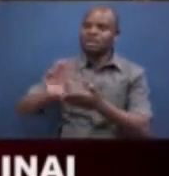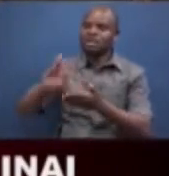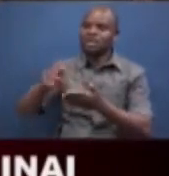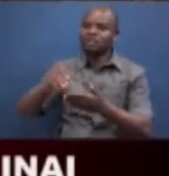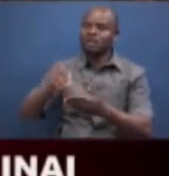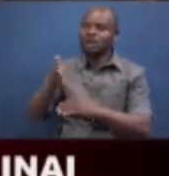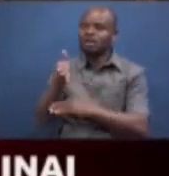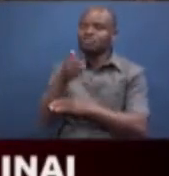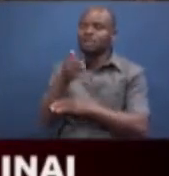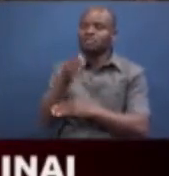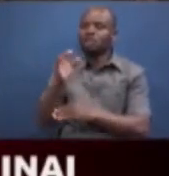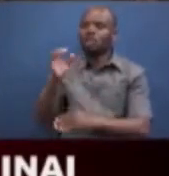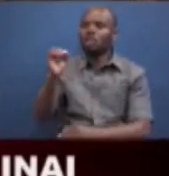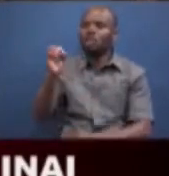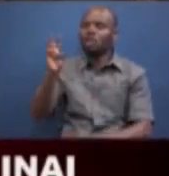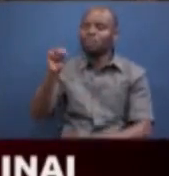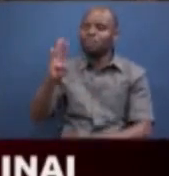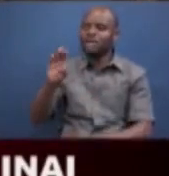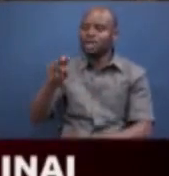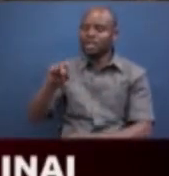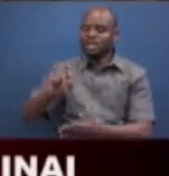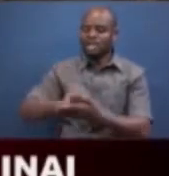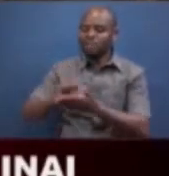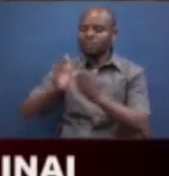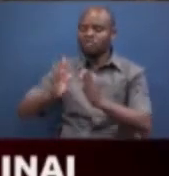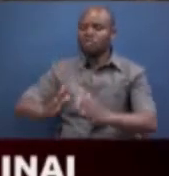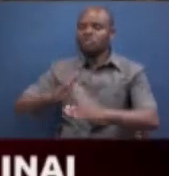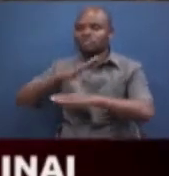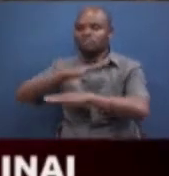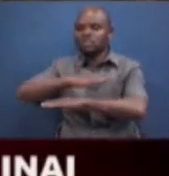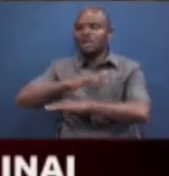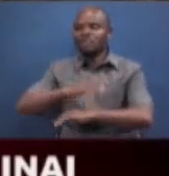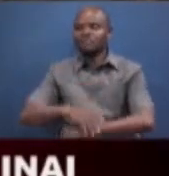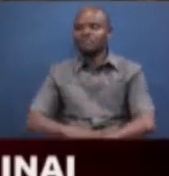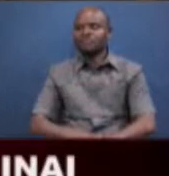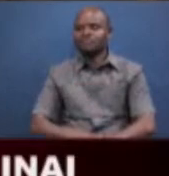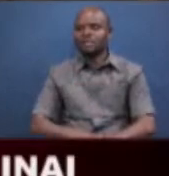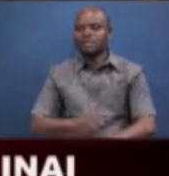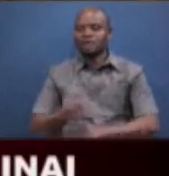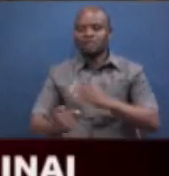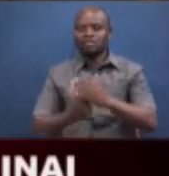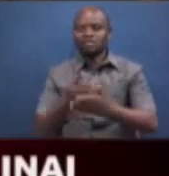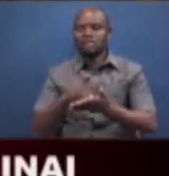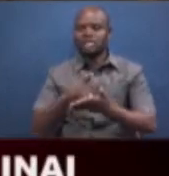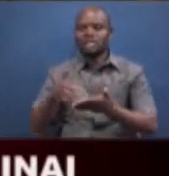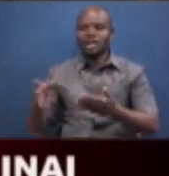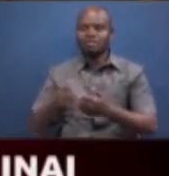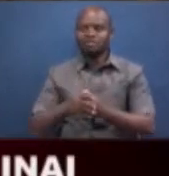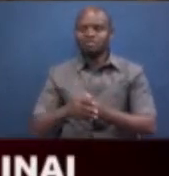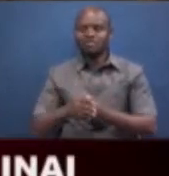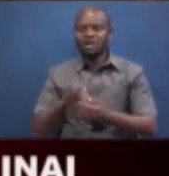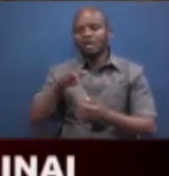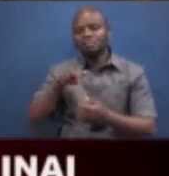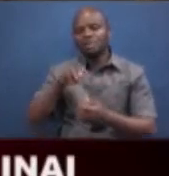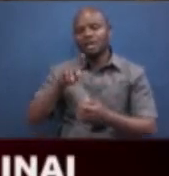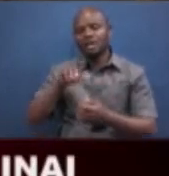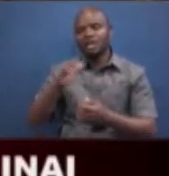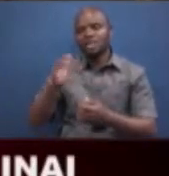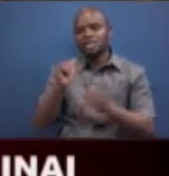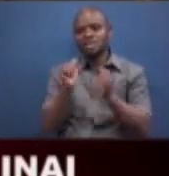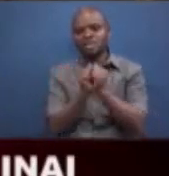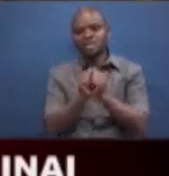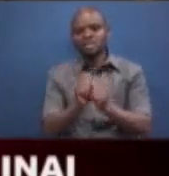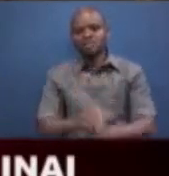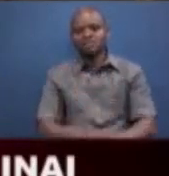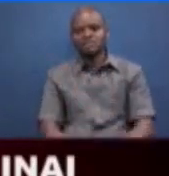akiwa ni Balozi Omeni Sefue, katibu mkuu kiongozi mstaafu. Kutoka Dar es Salaam, Saidi Makala,